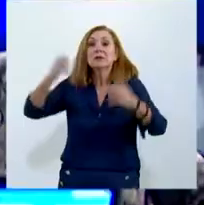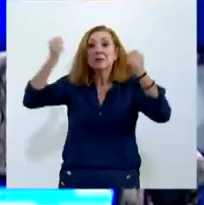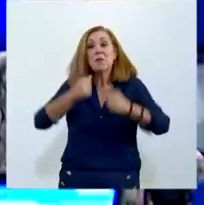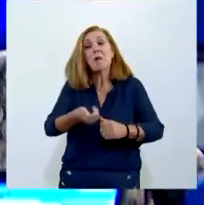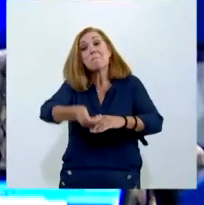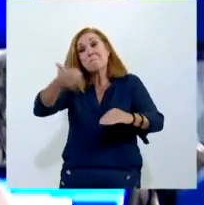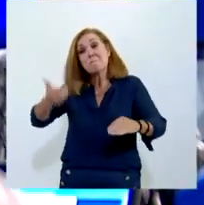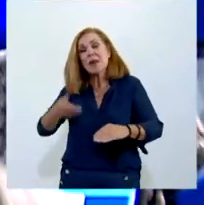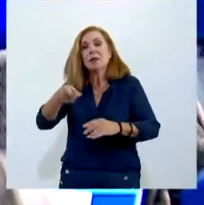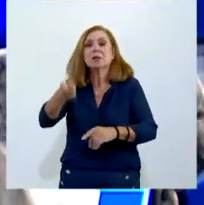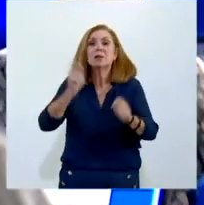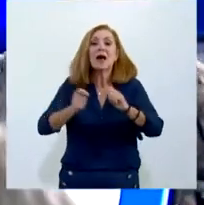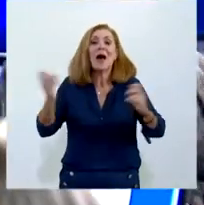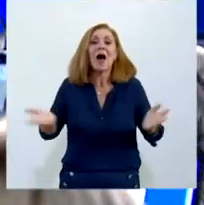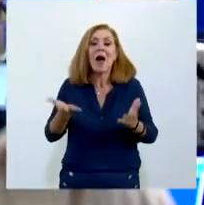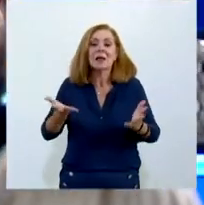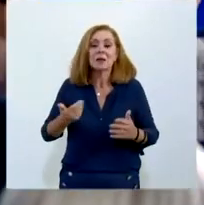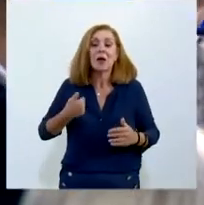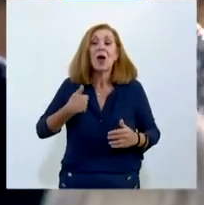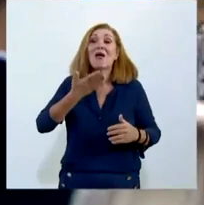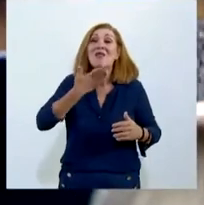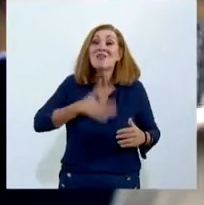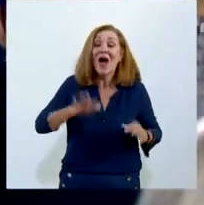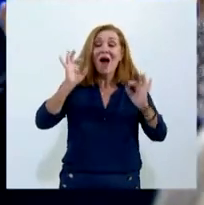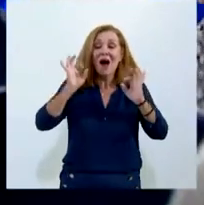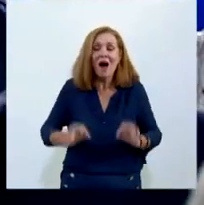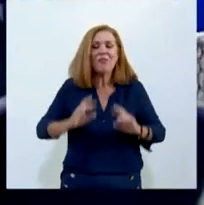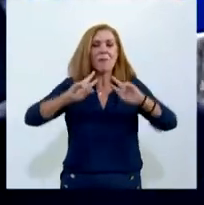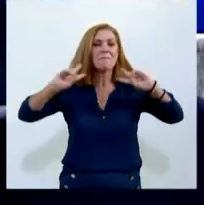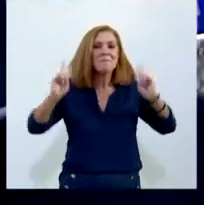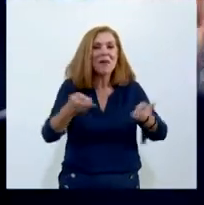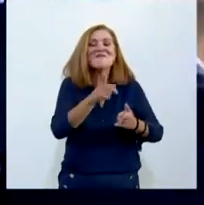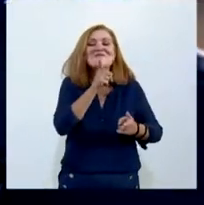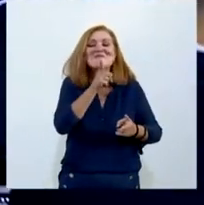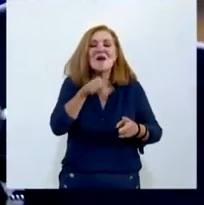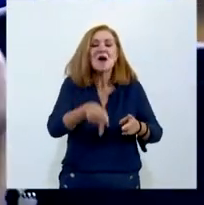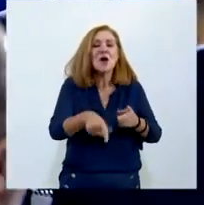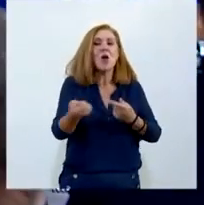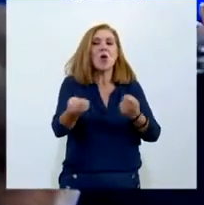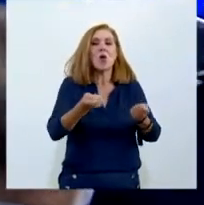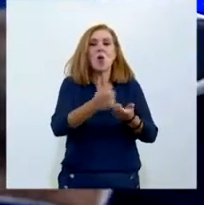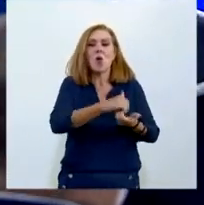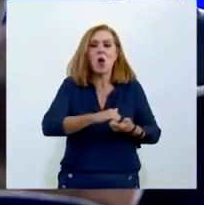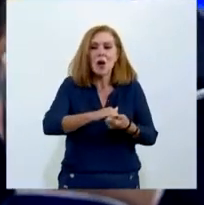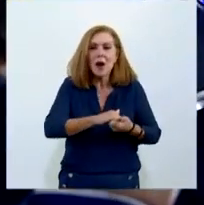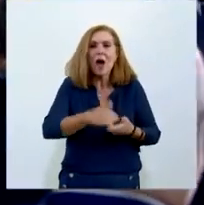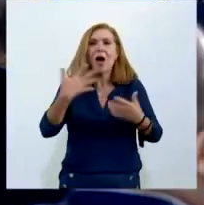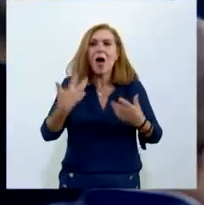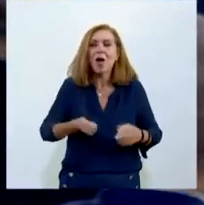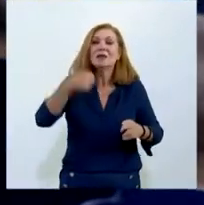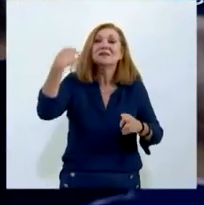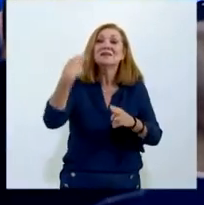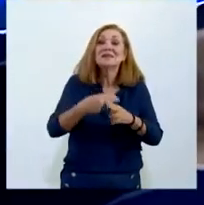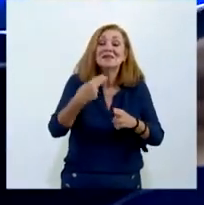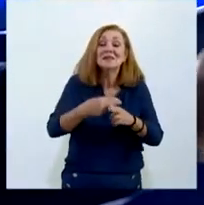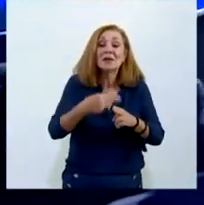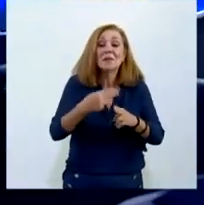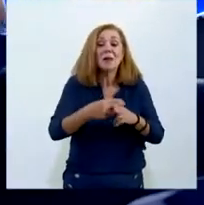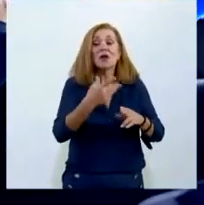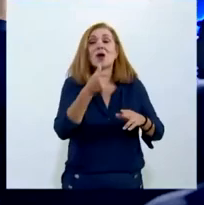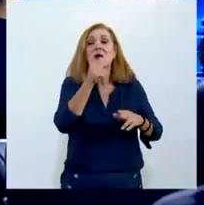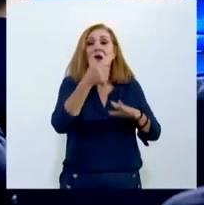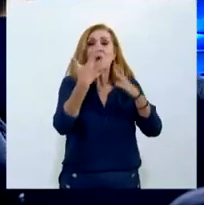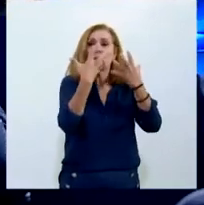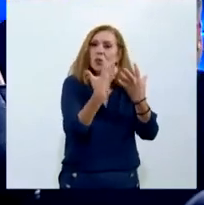Η βούλησή μου θα ήταν να έχουμε ένα τέτοιο οργανισμό σε κάθε περιφέρεια που να έχει σημαντικό αρδευτικό αντικείμενο. Δεν έχουν όλες κατά ανάγκη